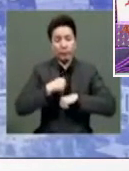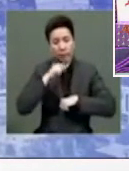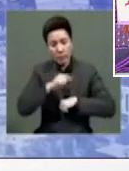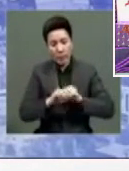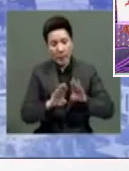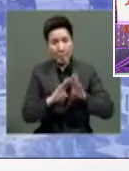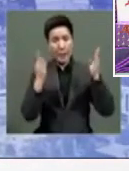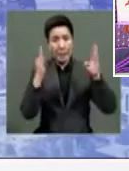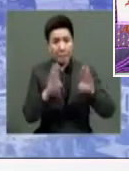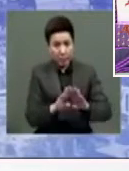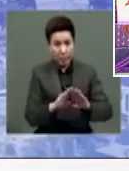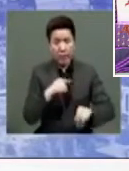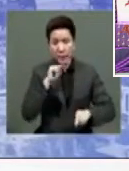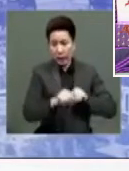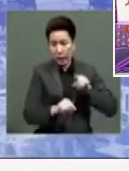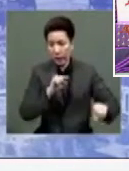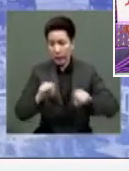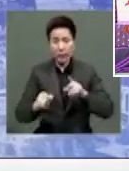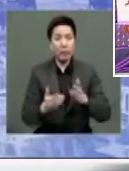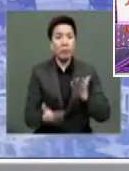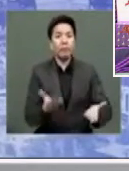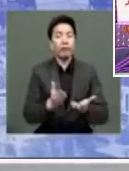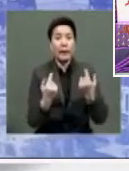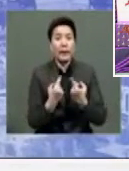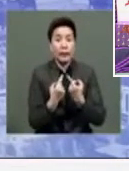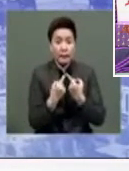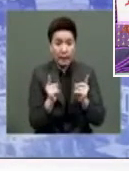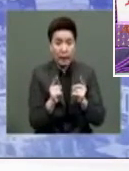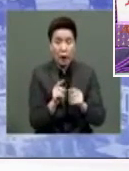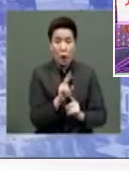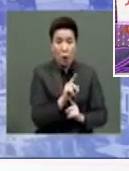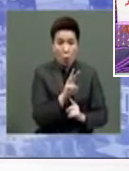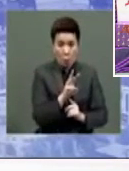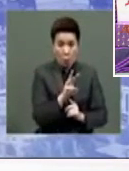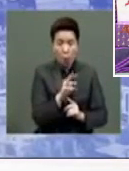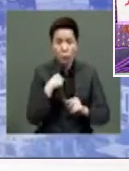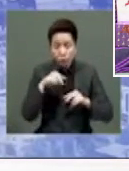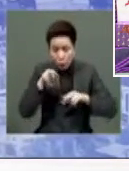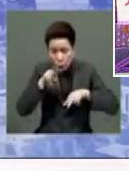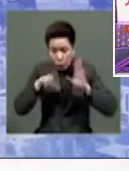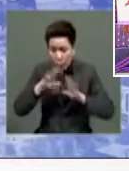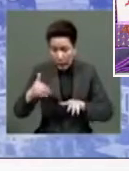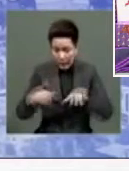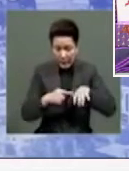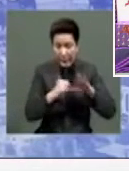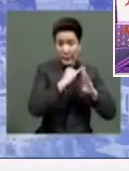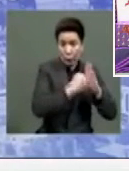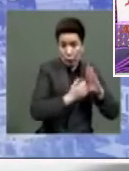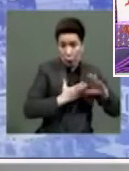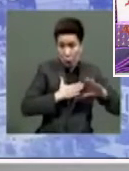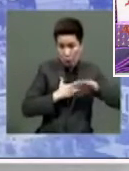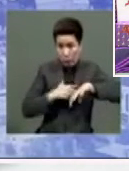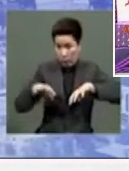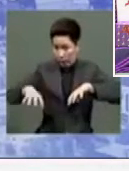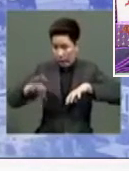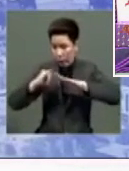ดื่มให้จัดระเบียบการเข้าใช้บริการจำนวนผู้นั่งในร้านนะคะคือเท่ากับว่ายังนั่งทานอาหารในร้านได้แต่ว่าร้านจะต้องมีระบบ